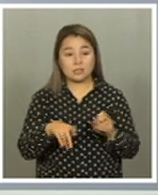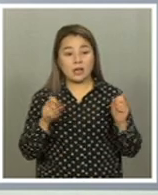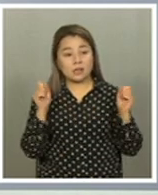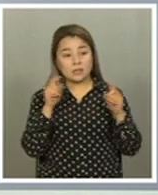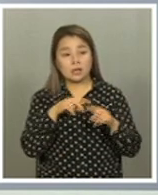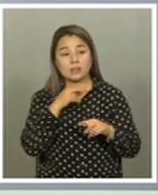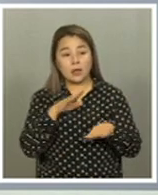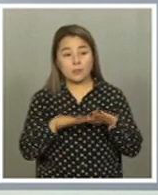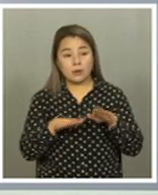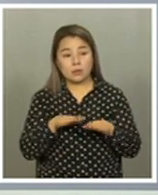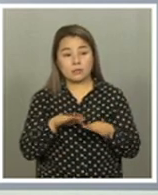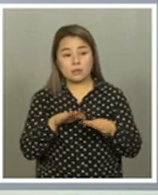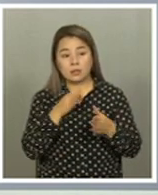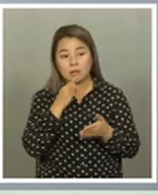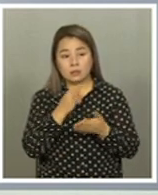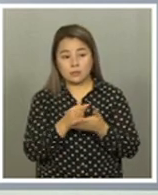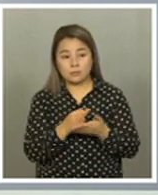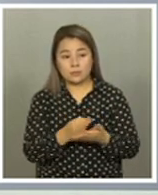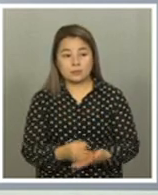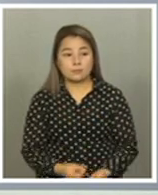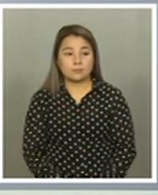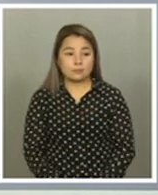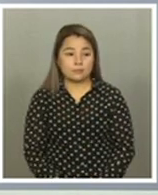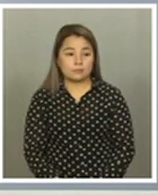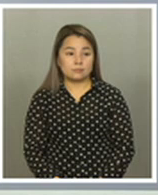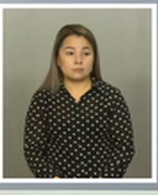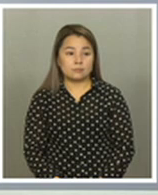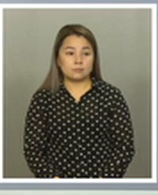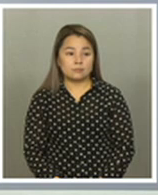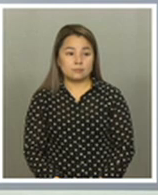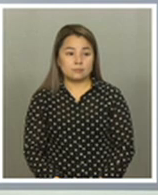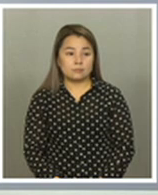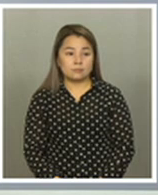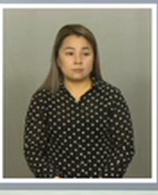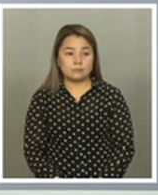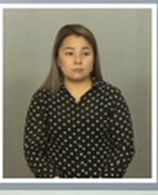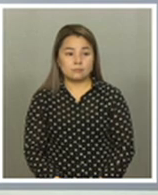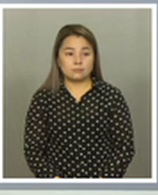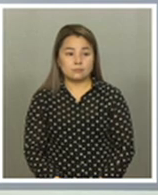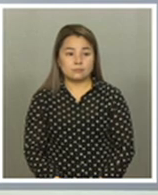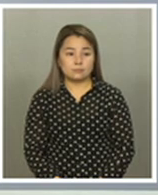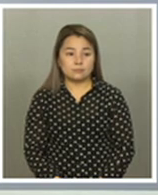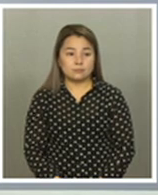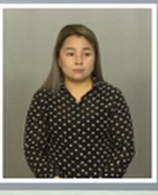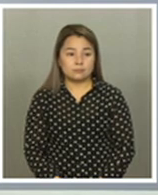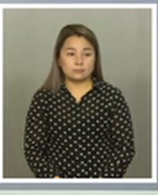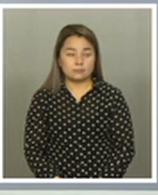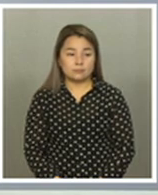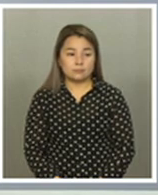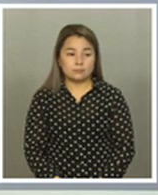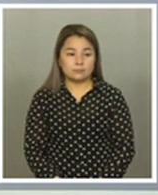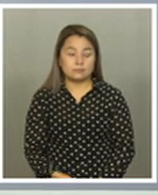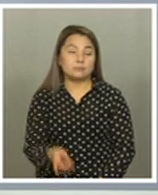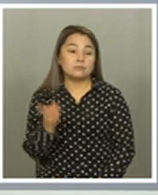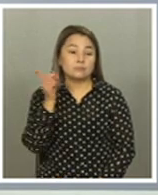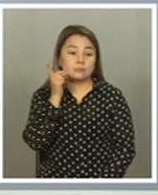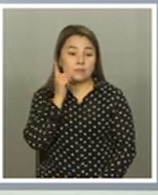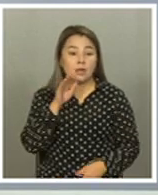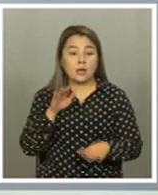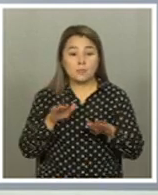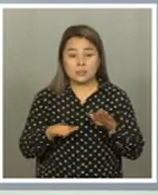массасын өлшейік. Міне, назар аударып қарасаңыздар, ұялы телефонның